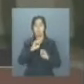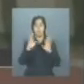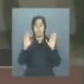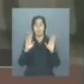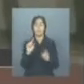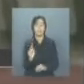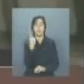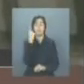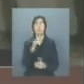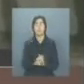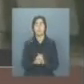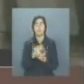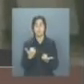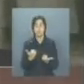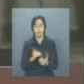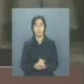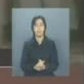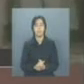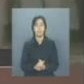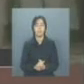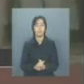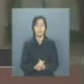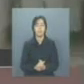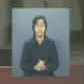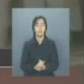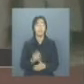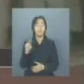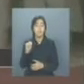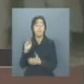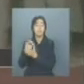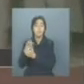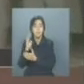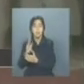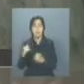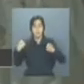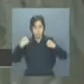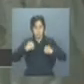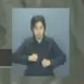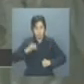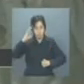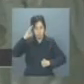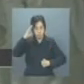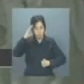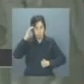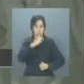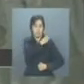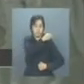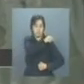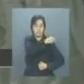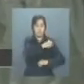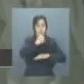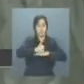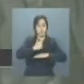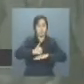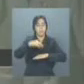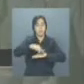แรกว่านายจางซองเทกน้าเขยของนายคิมจองอุนแต่งกายด้วยเครื่องแบบนายทหารประดับยศนายพลซึ่งเป็นตำแหน่งใหม่อีกตำ